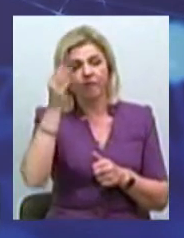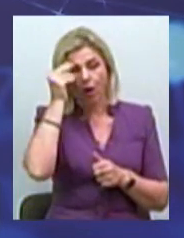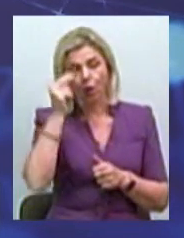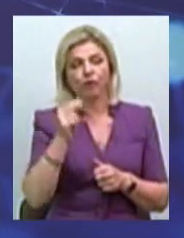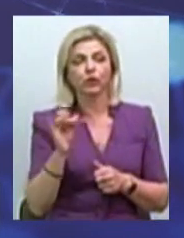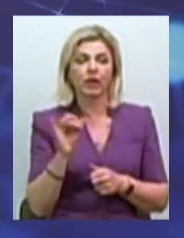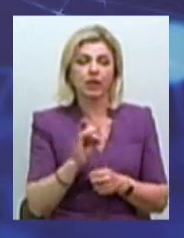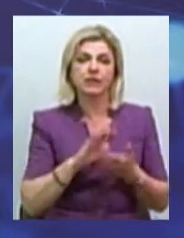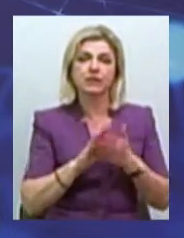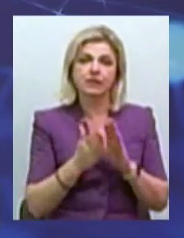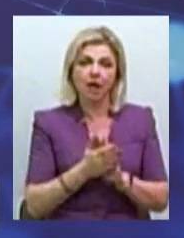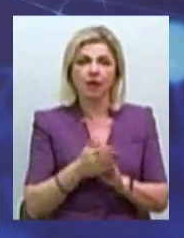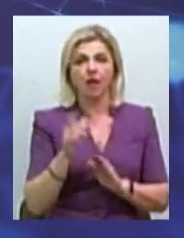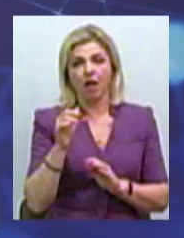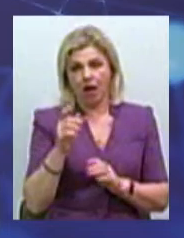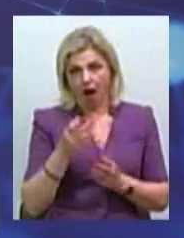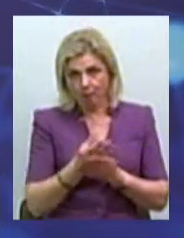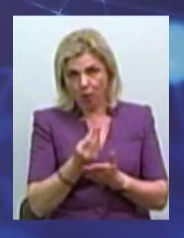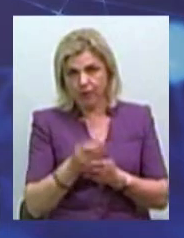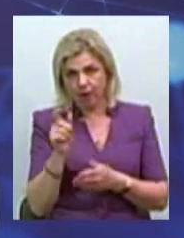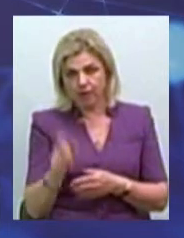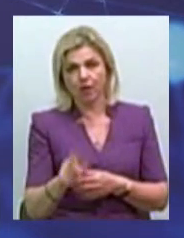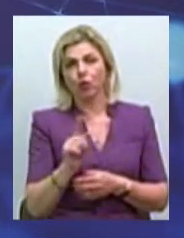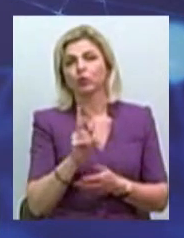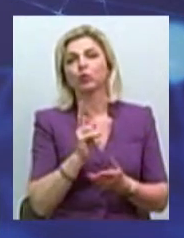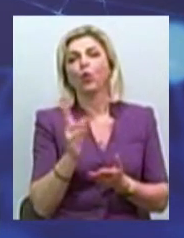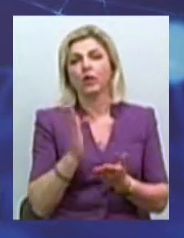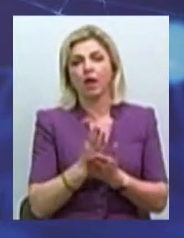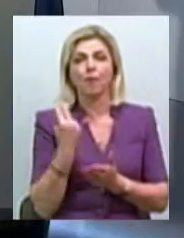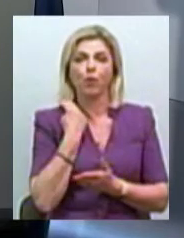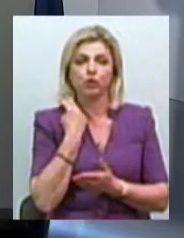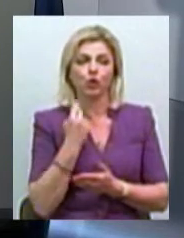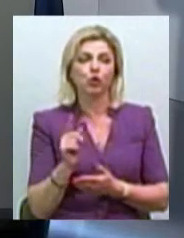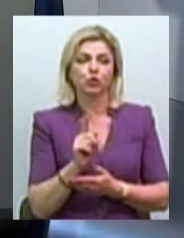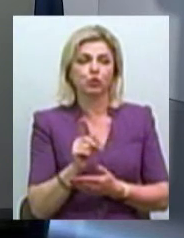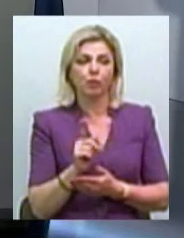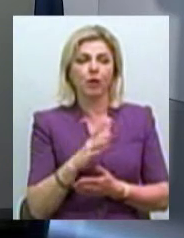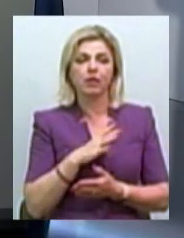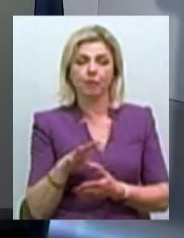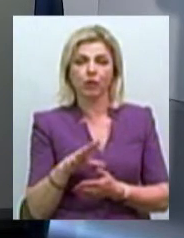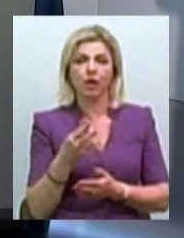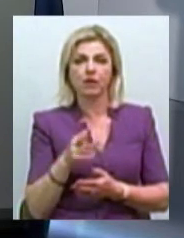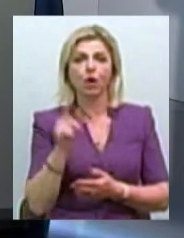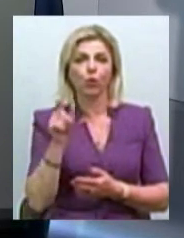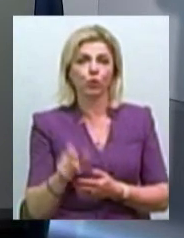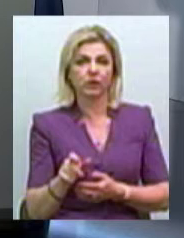і стан абонента, який є боржником, щоб не було для людини